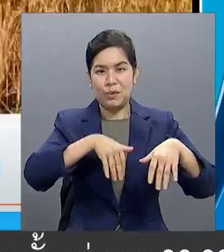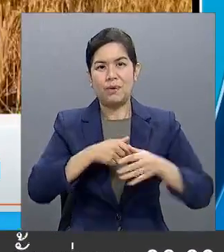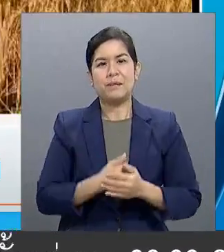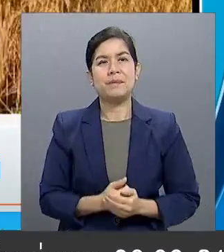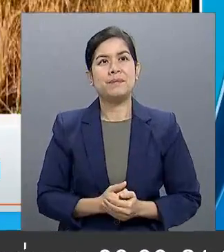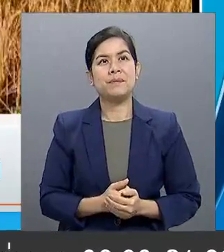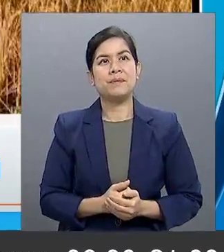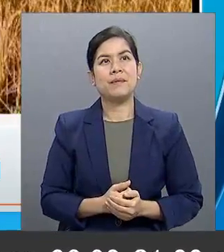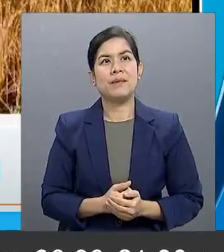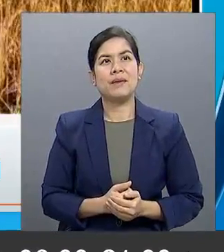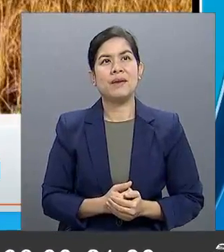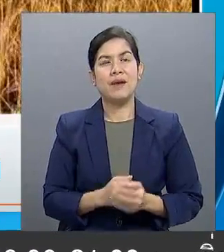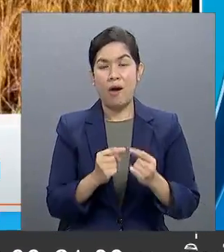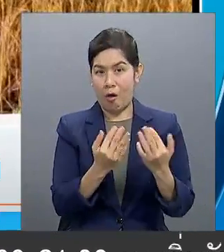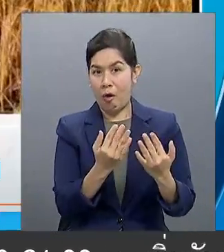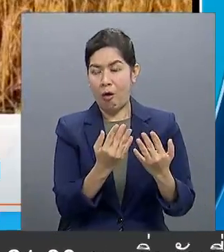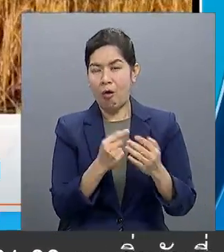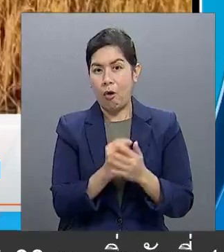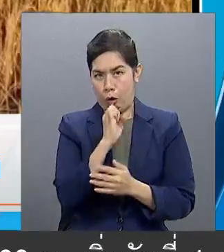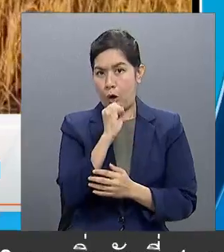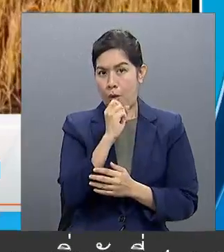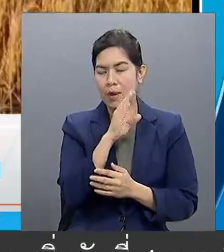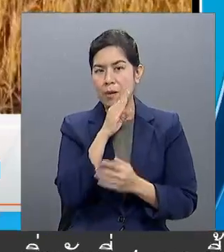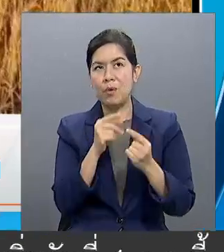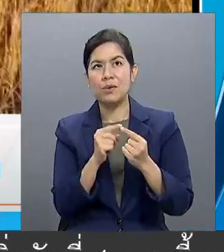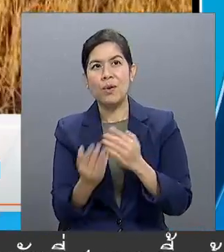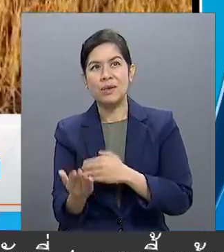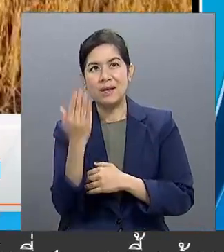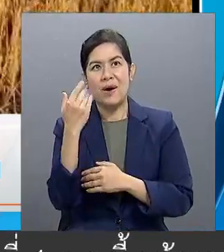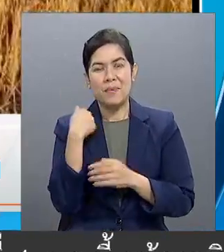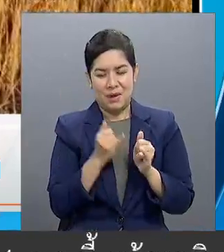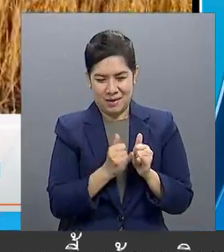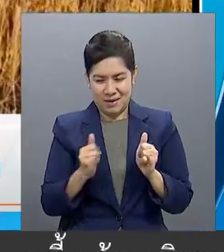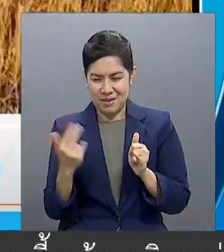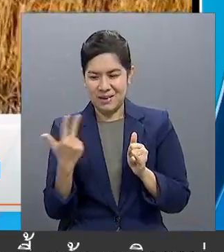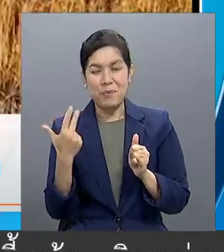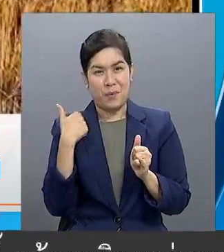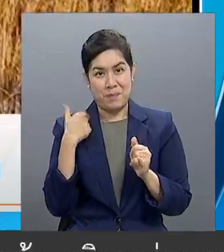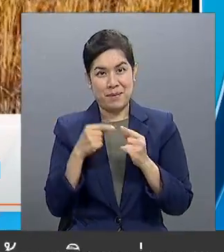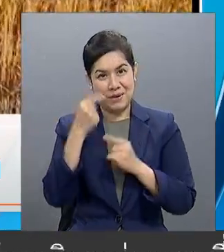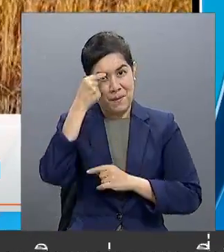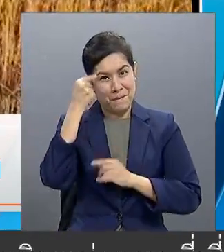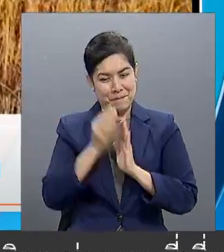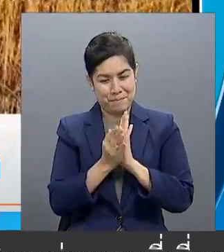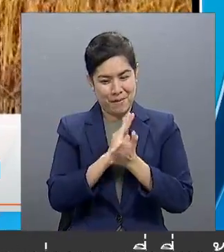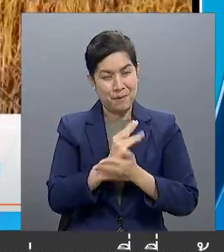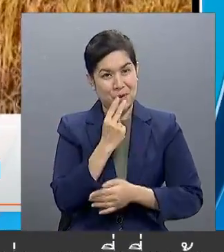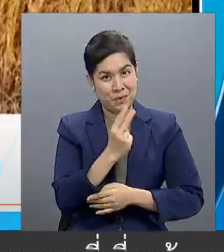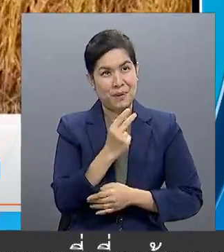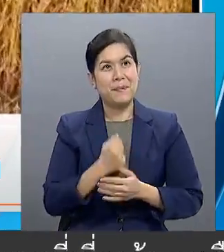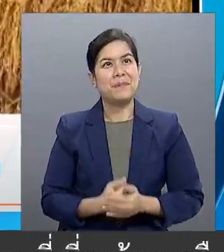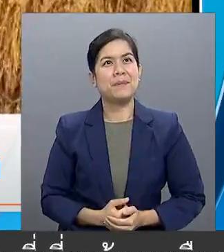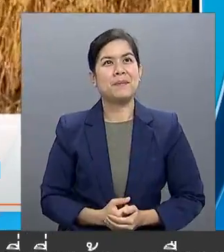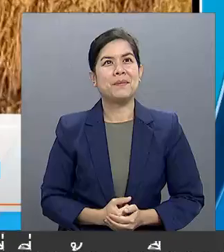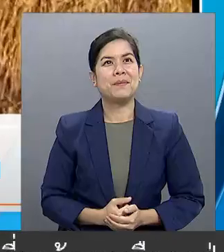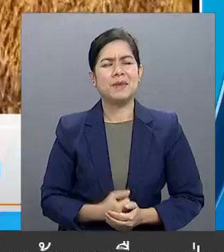นใส่ชุดมาสคอตจัดรายการ หรออันนั้นให้เป็นหน้าที่ของทีมงานที่ ต้องคุณกำลังคิดอะไรอยู่ผมเห็นคุณจ้องคุณรำไพมาสักพักนึงแล้ว ผมกำลังมองว่า